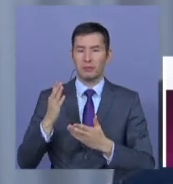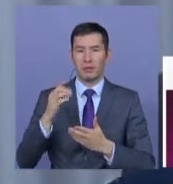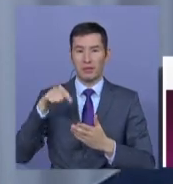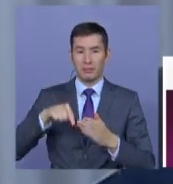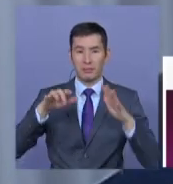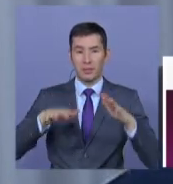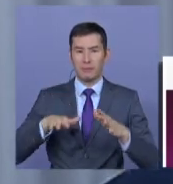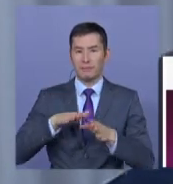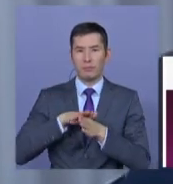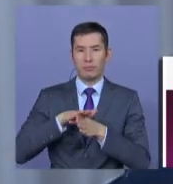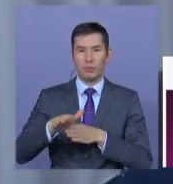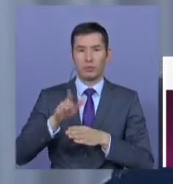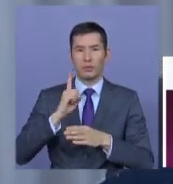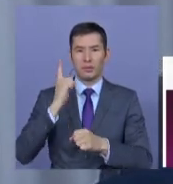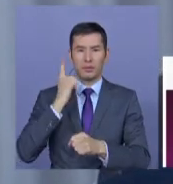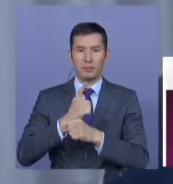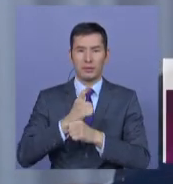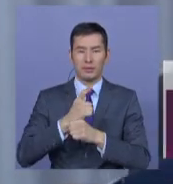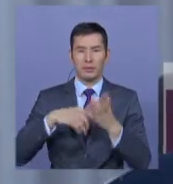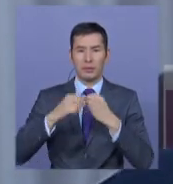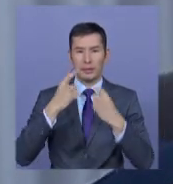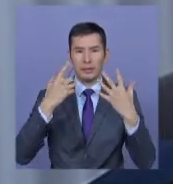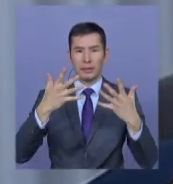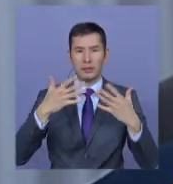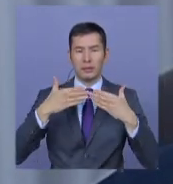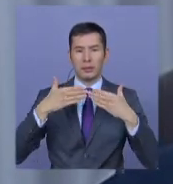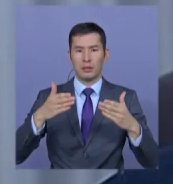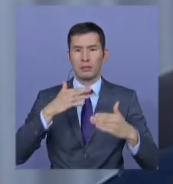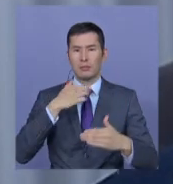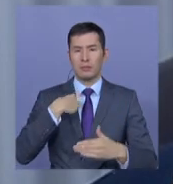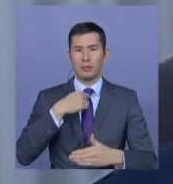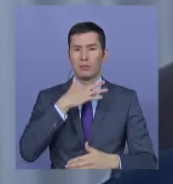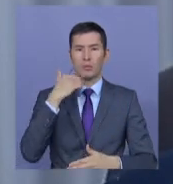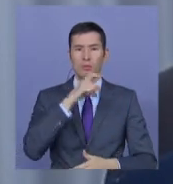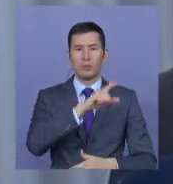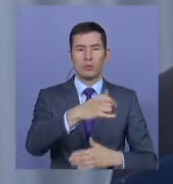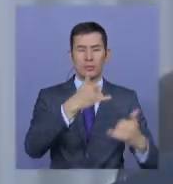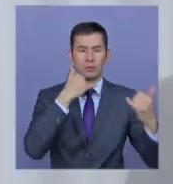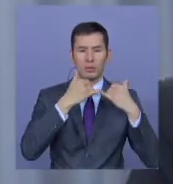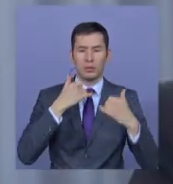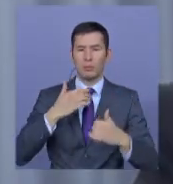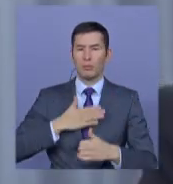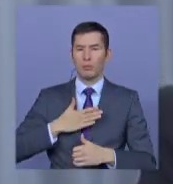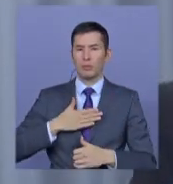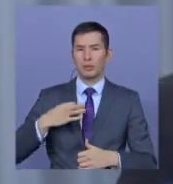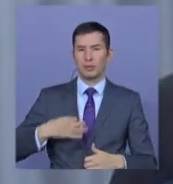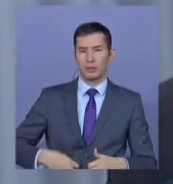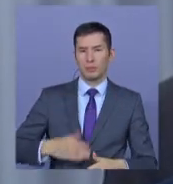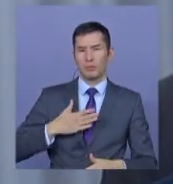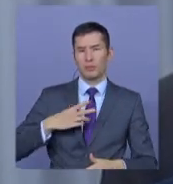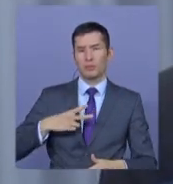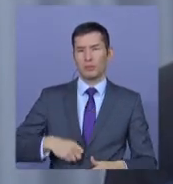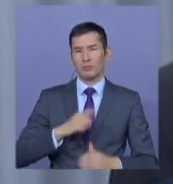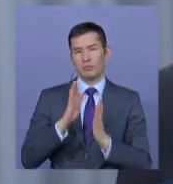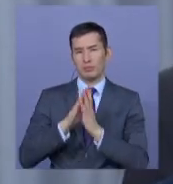салынған. Бәрі ашық онлайн форматта ұйымдастырылуда. Маған көптеген адамдар хабарласып, менің баламды, менің қызымды президенттік жастар